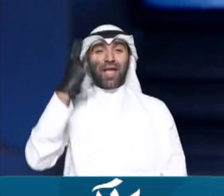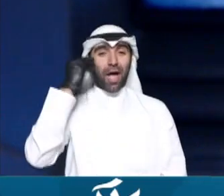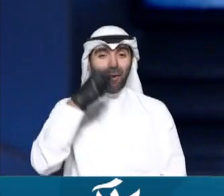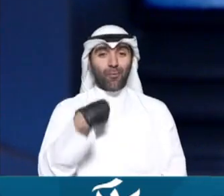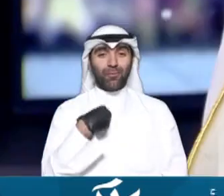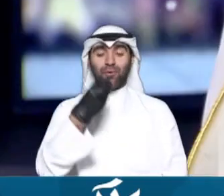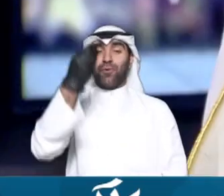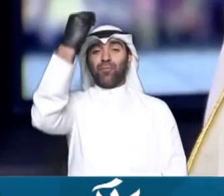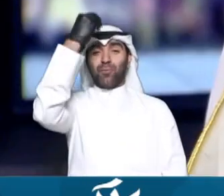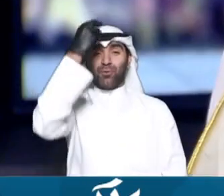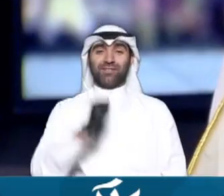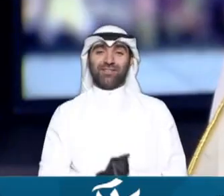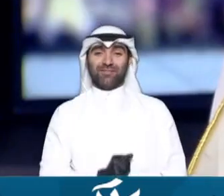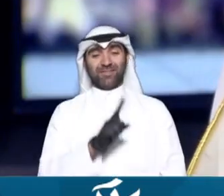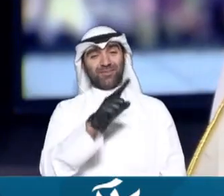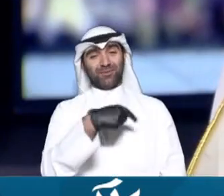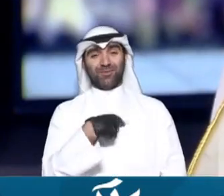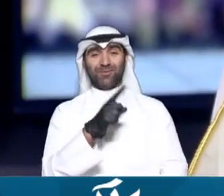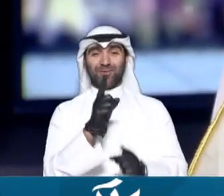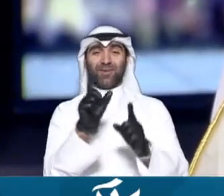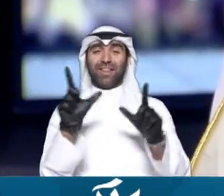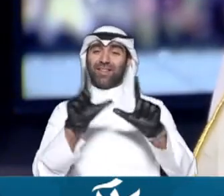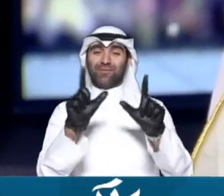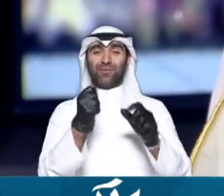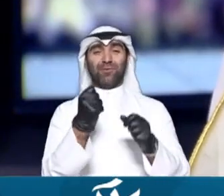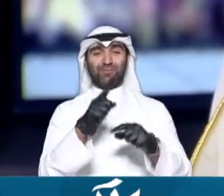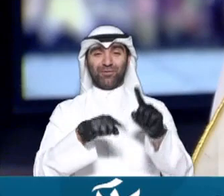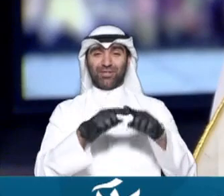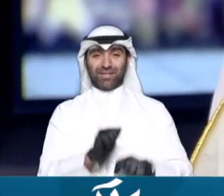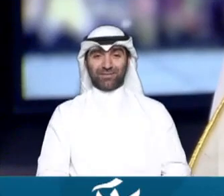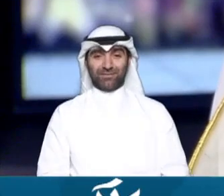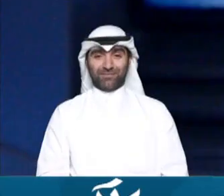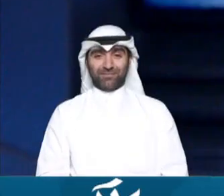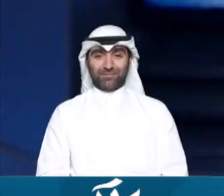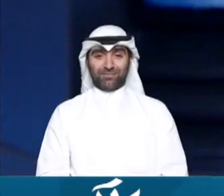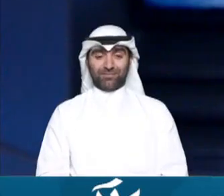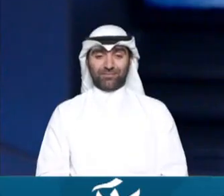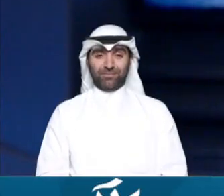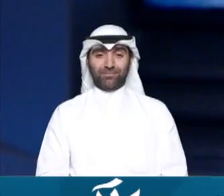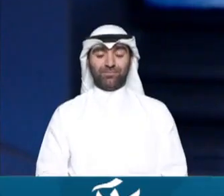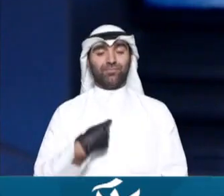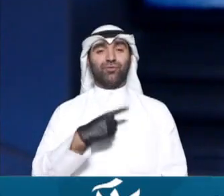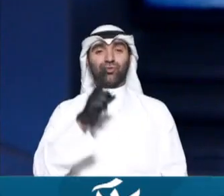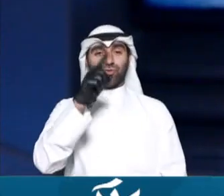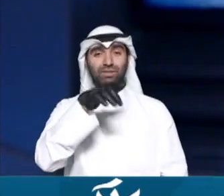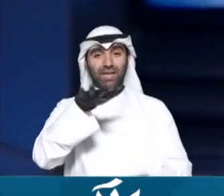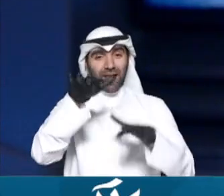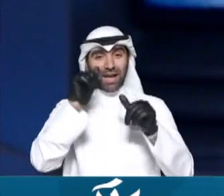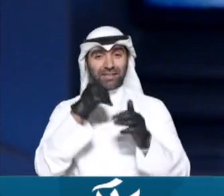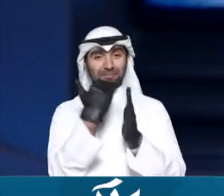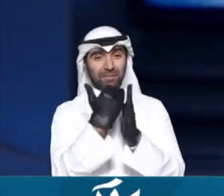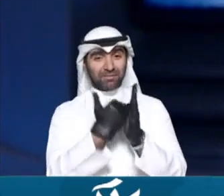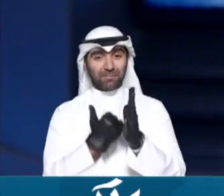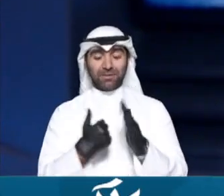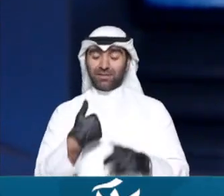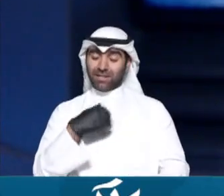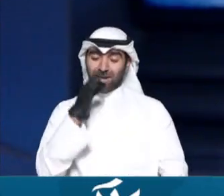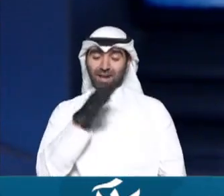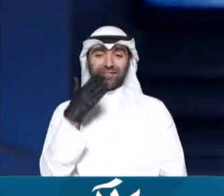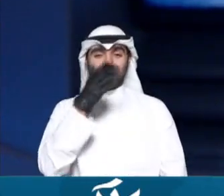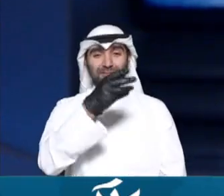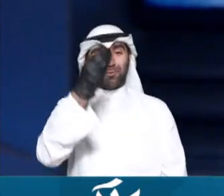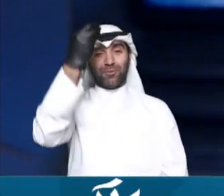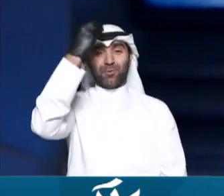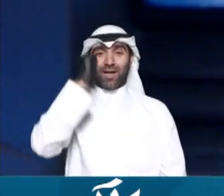الظروف وصل يا حبيبي، لكن إن شاء الله أوعدك طبلة، لكن بعد ما ترجع الكويت إن شاء الله واحد أمن وأمان، وتكون إن شاء الله الظروف مهيئة إن شاء الله. هذا